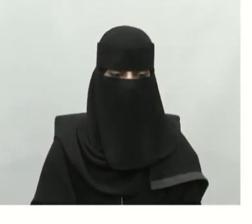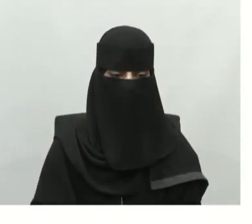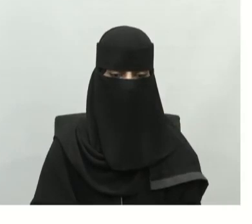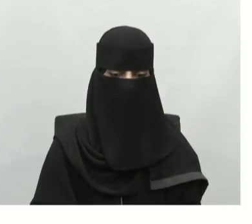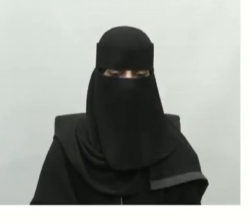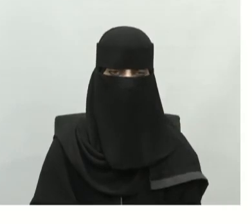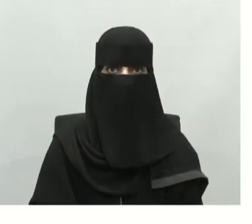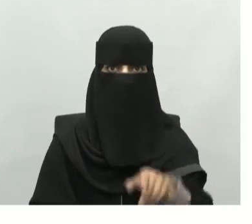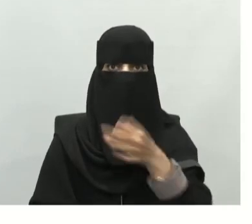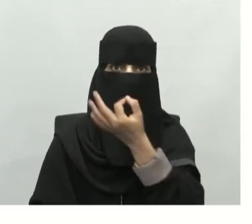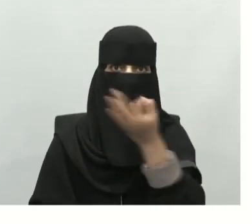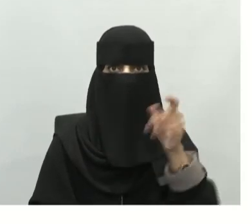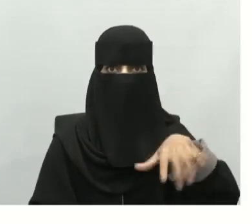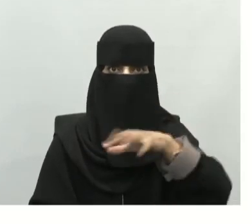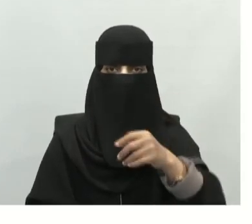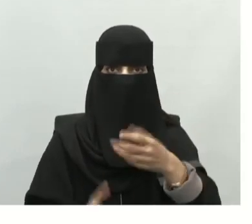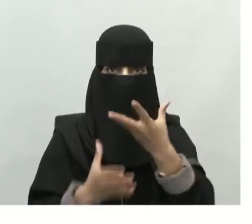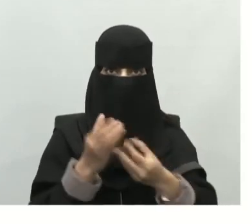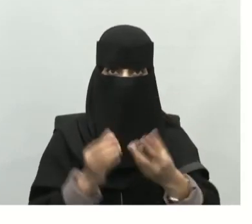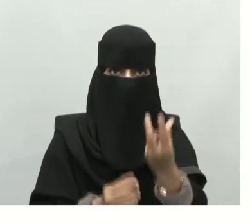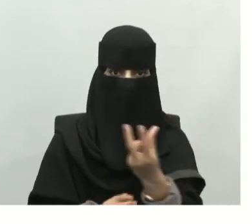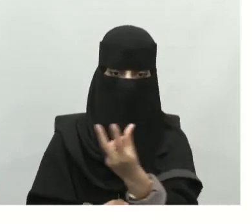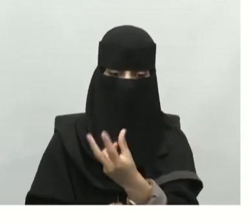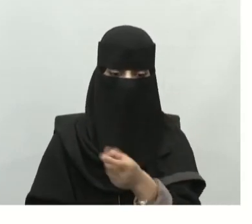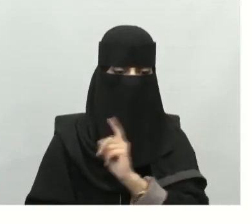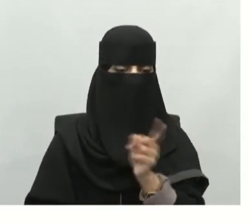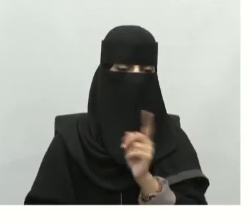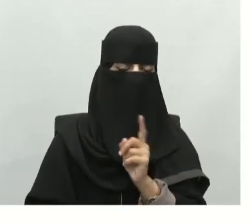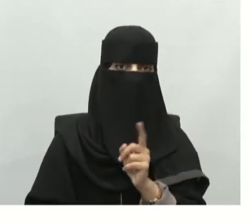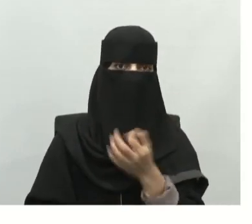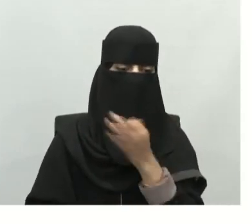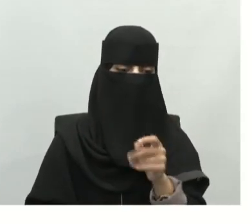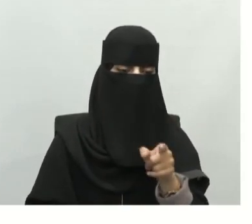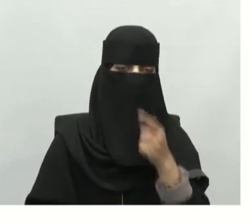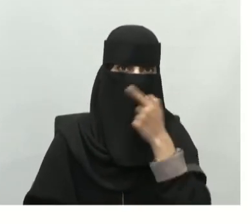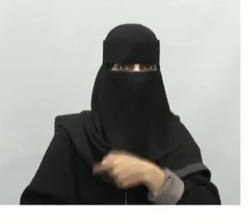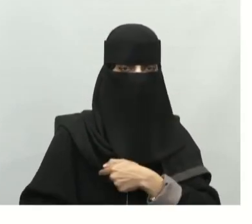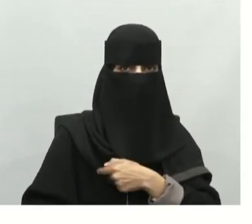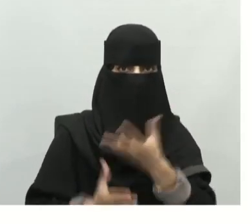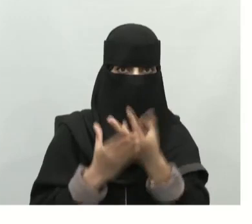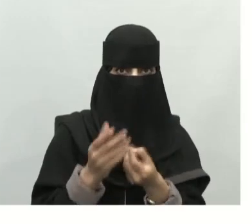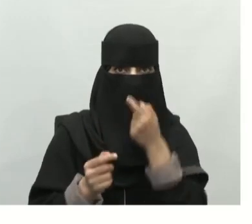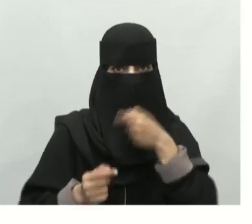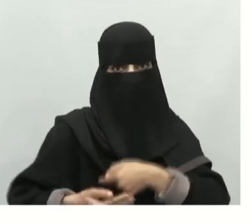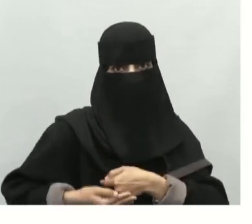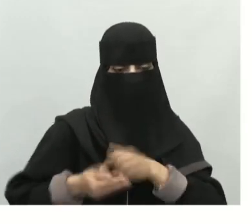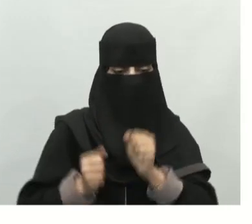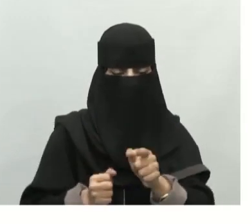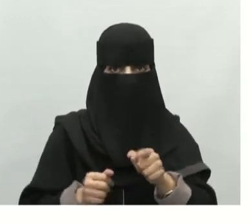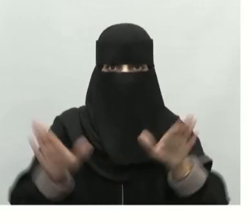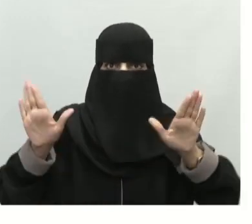هل جميعها تضع بيض ليست جميعها الثديات تلد وترضع اما